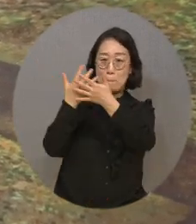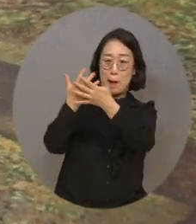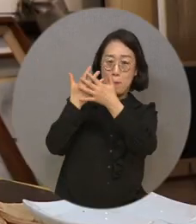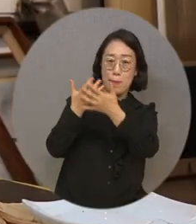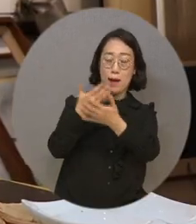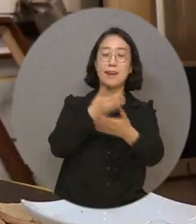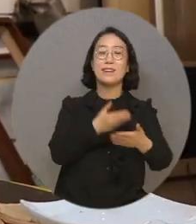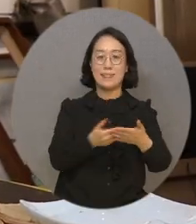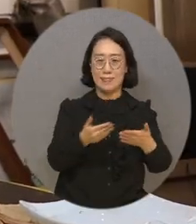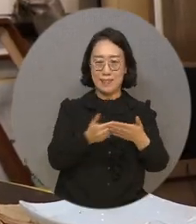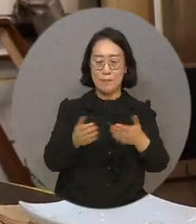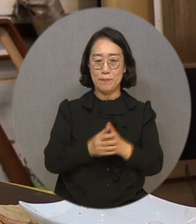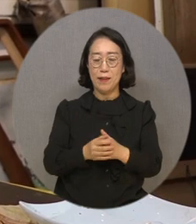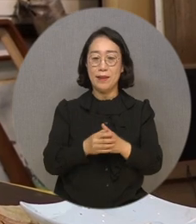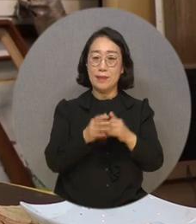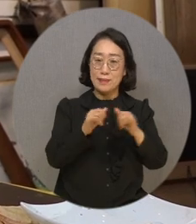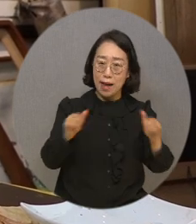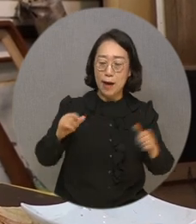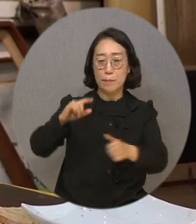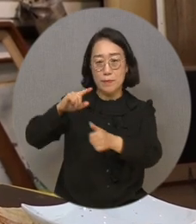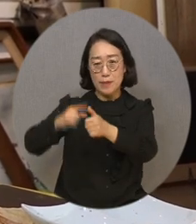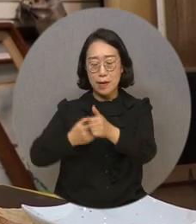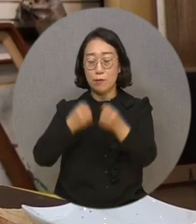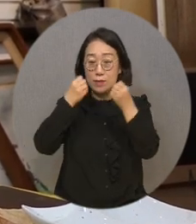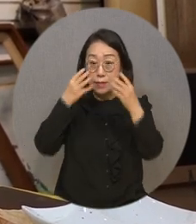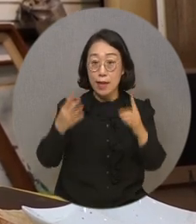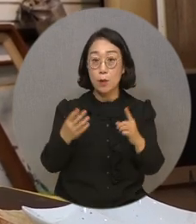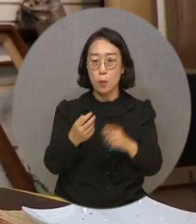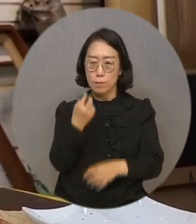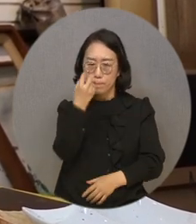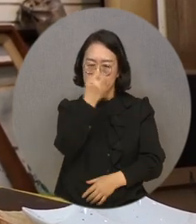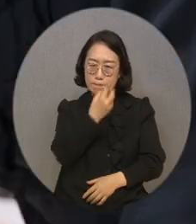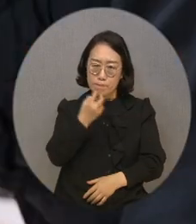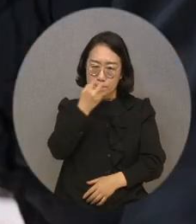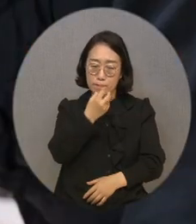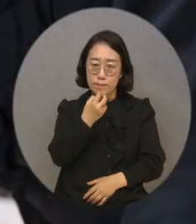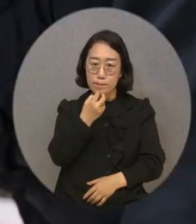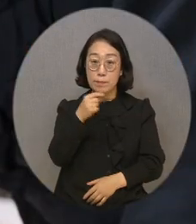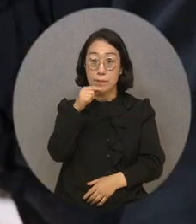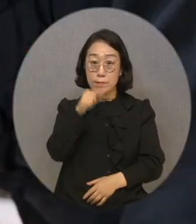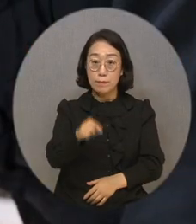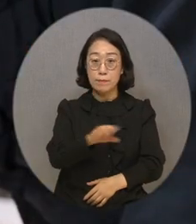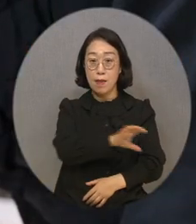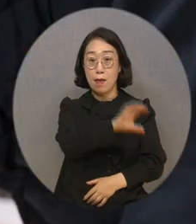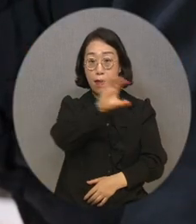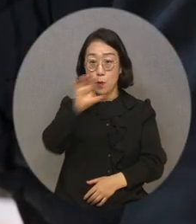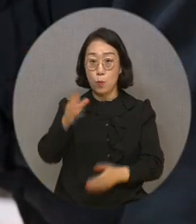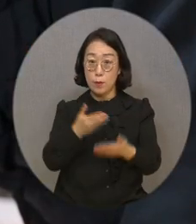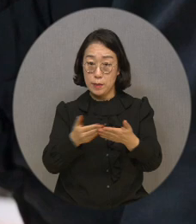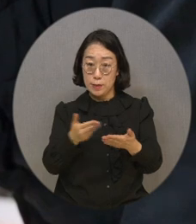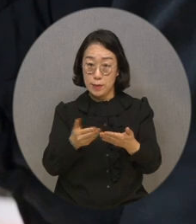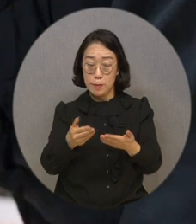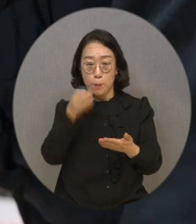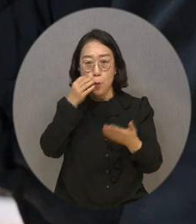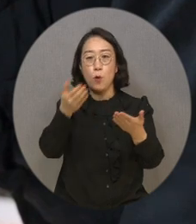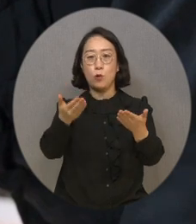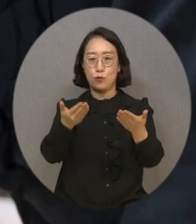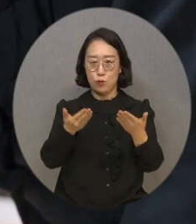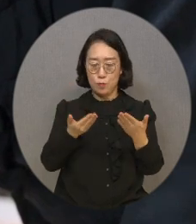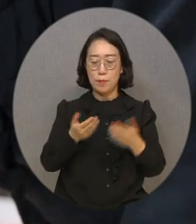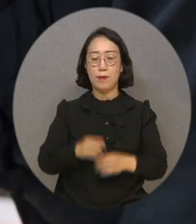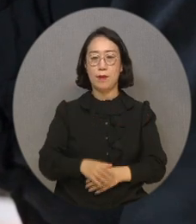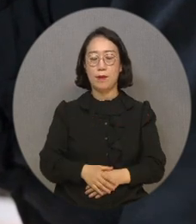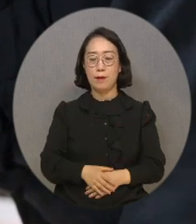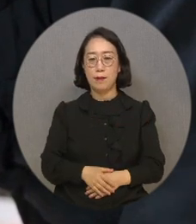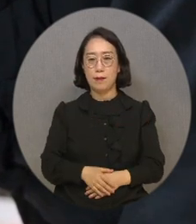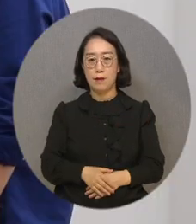표현했고 인간과 자연을 새로운 시각으로 통찰함으로써 보다 근본적인 본질의 세계를 표현하려고